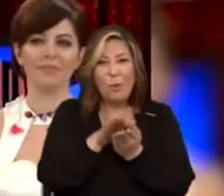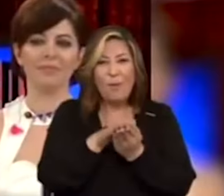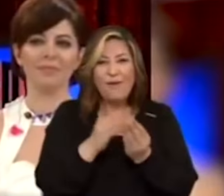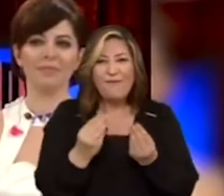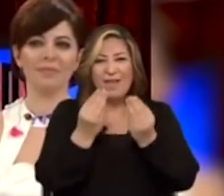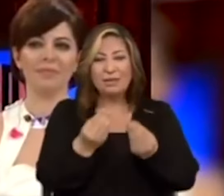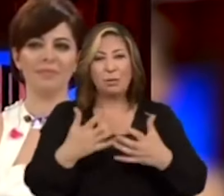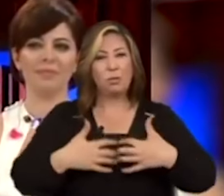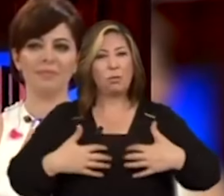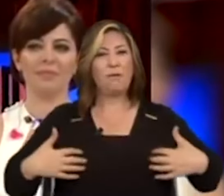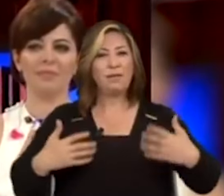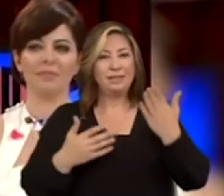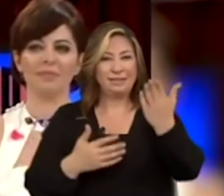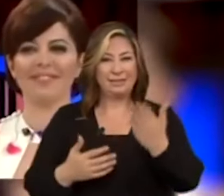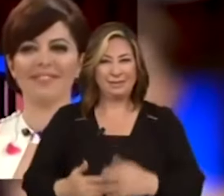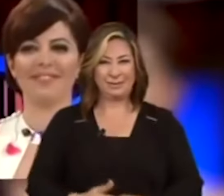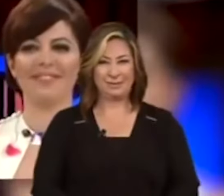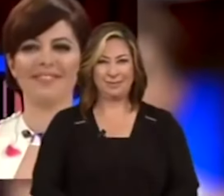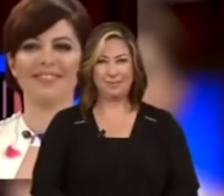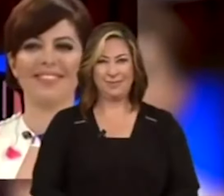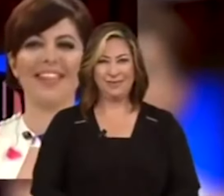edebilecek kadar özgüvenliydin bile denebilir.